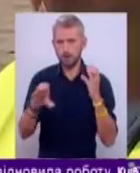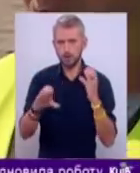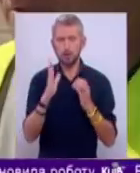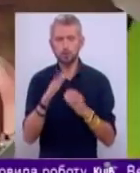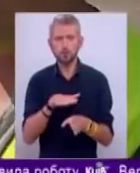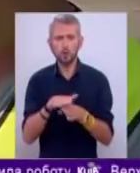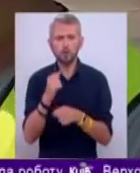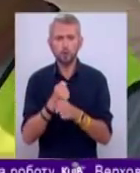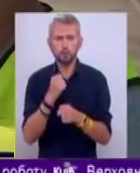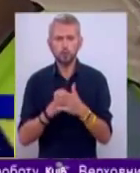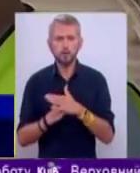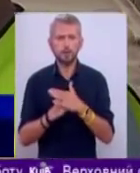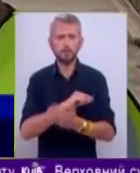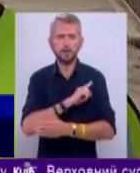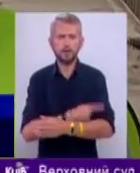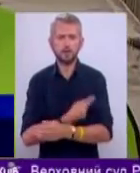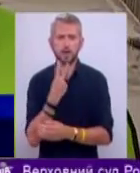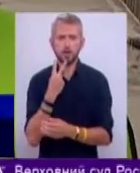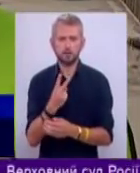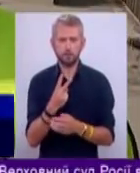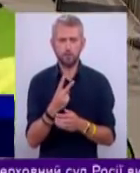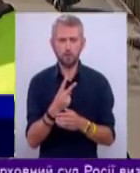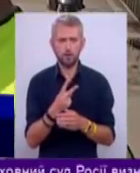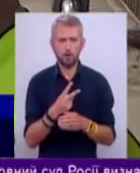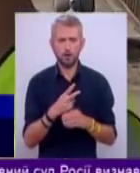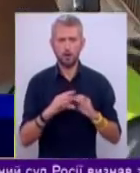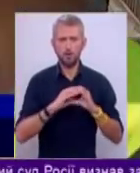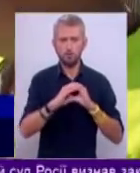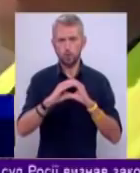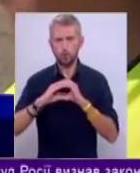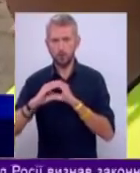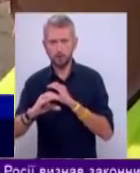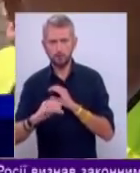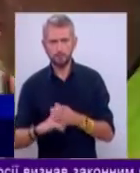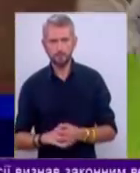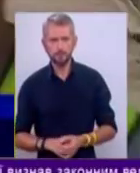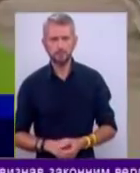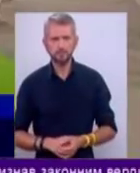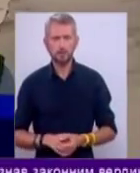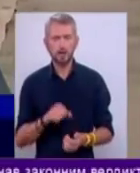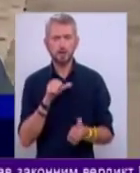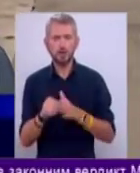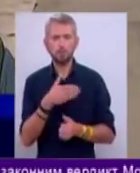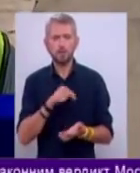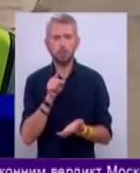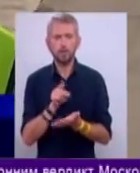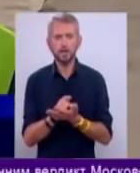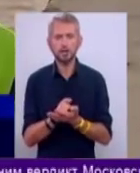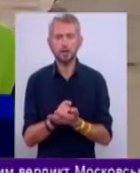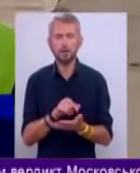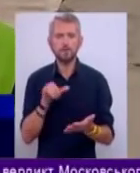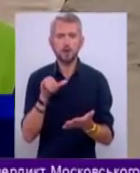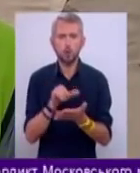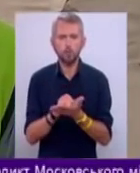роботи з підсилення двох прольотів по двом секціям балок. А саме ми повинні